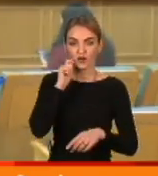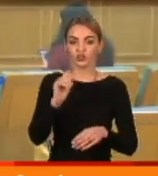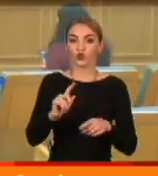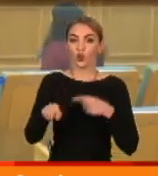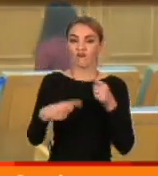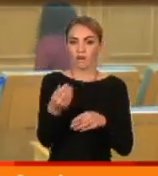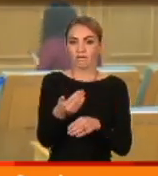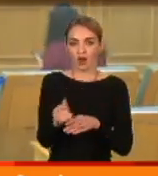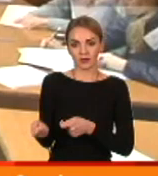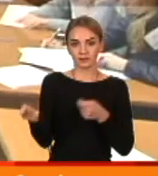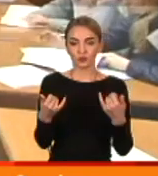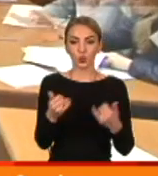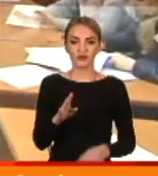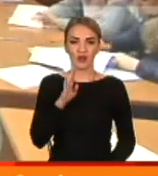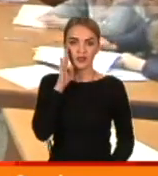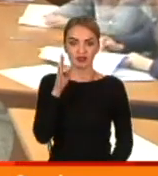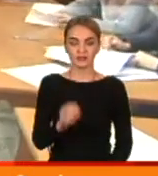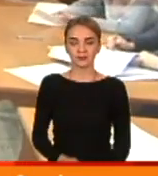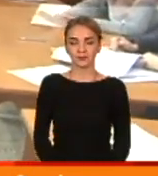партія пробула сьогодні вранці.